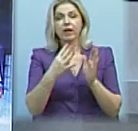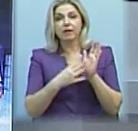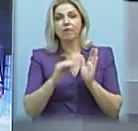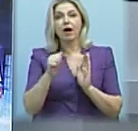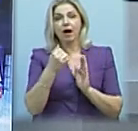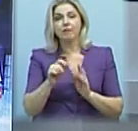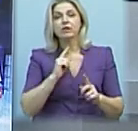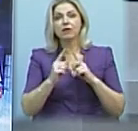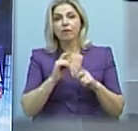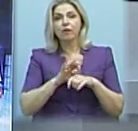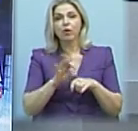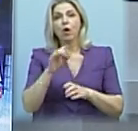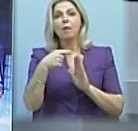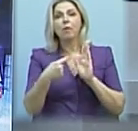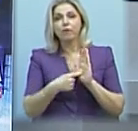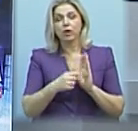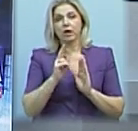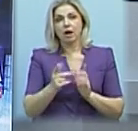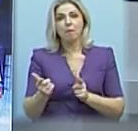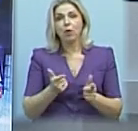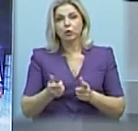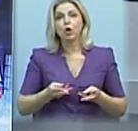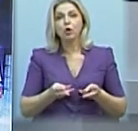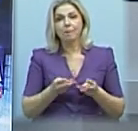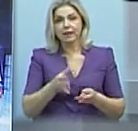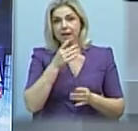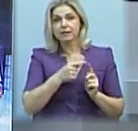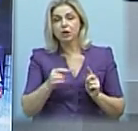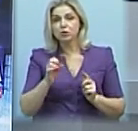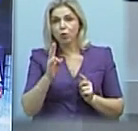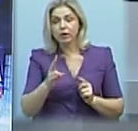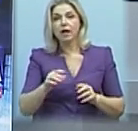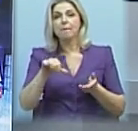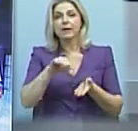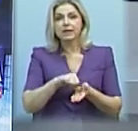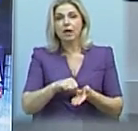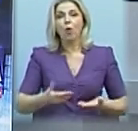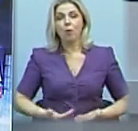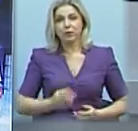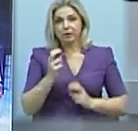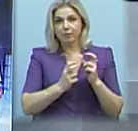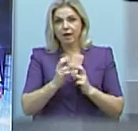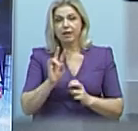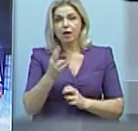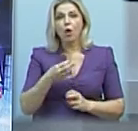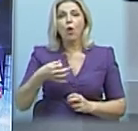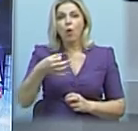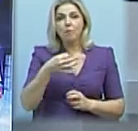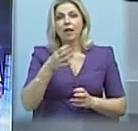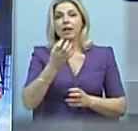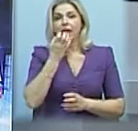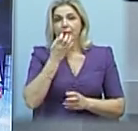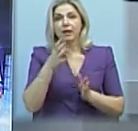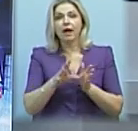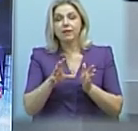провів нараду з питань підготовки до опалювального сезону. Представник обласного комунального підприємства «Миколаївоблтеплоенерго» сказав,